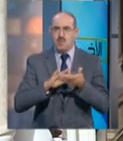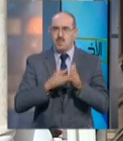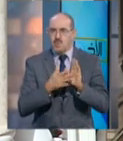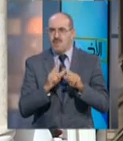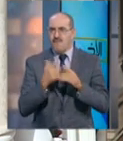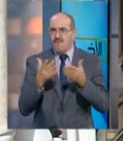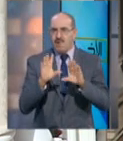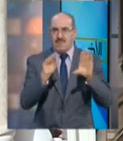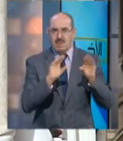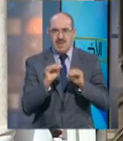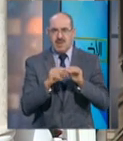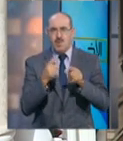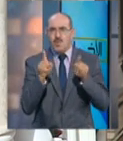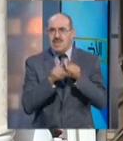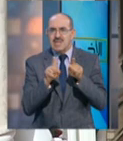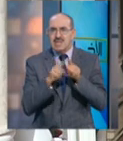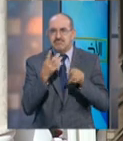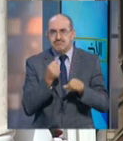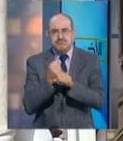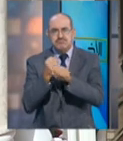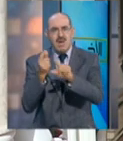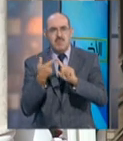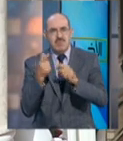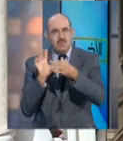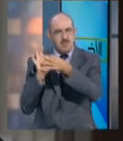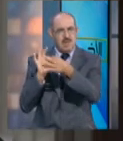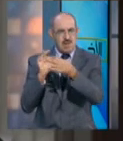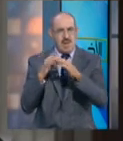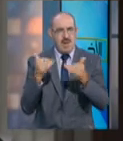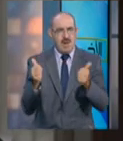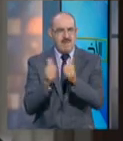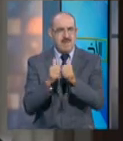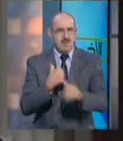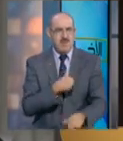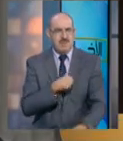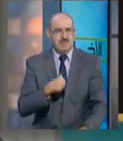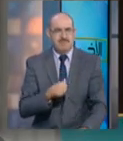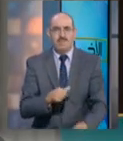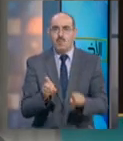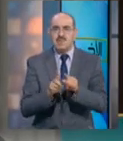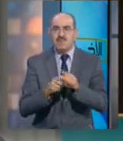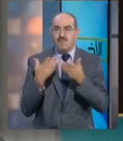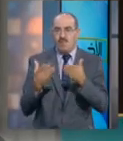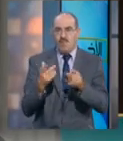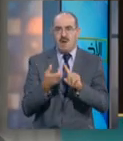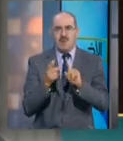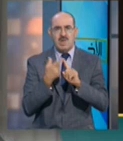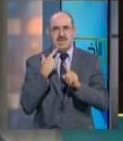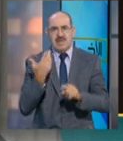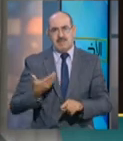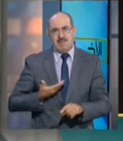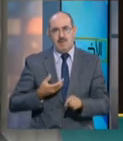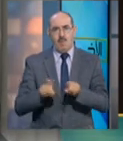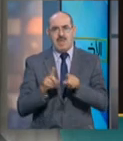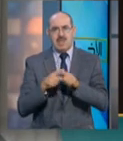بتطوير تنويع ودعم علاقتنا الثنائية الممتازة مع الجزائر. نسعى أن تكون هذه الصداقة